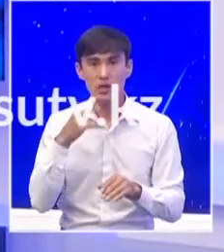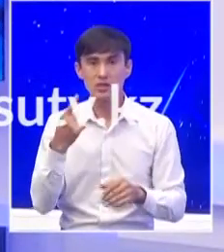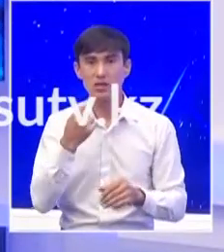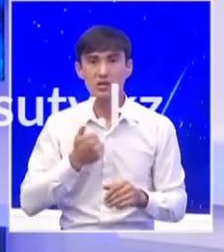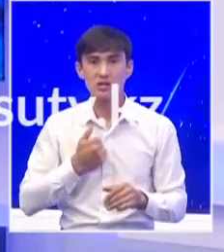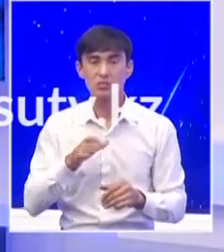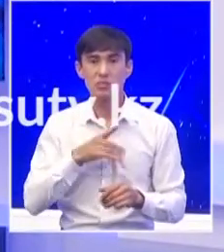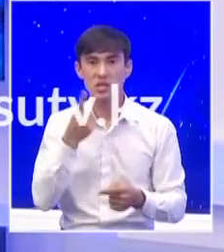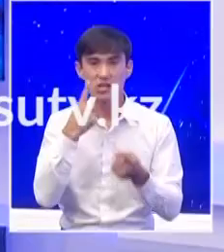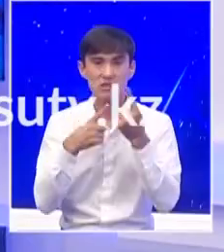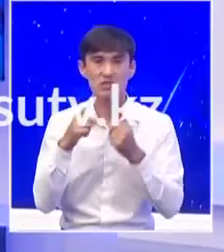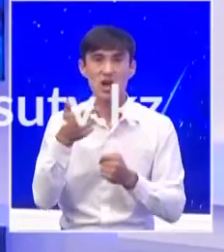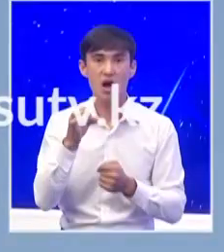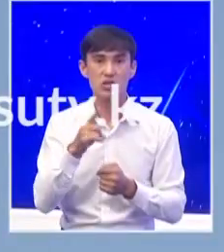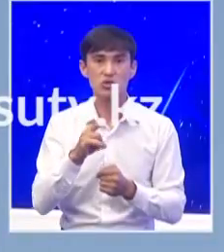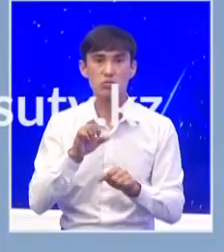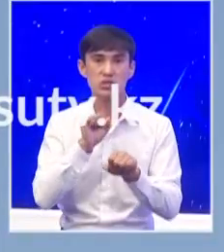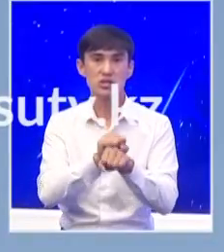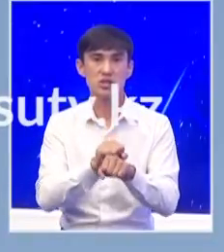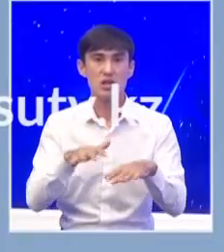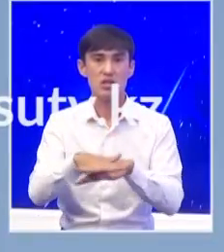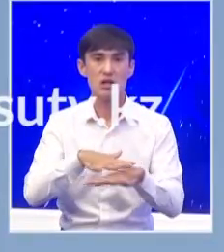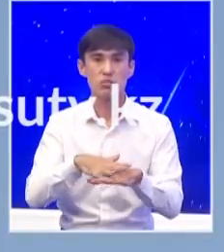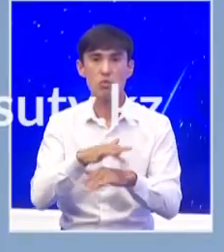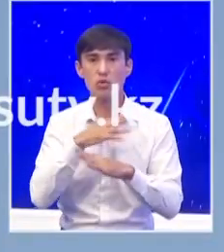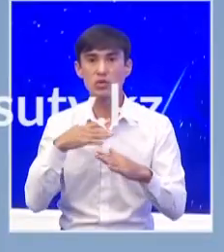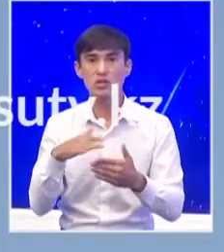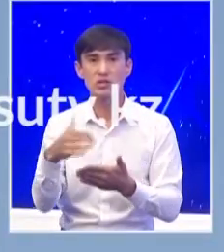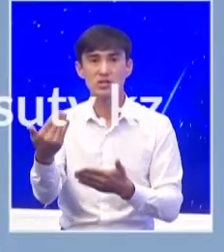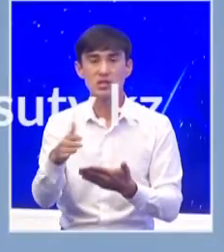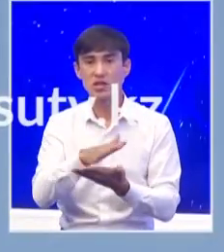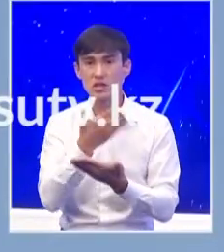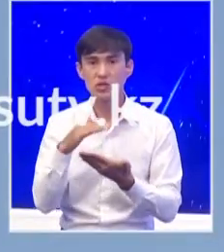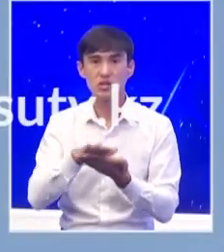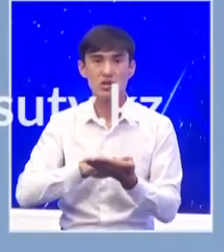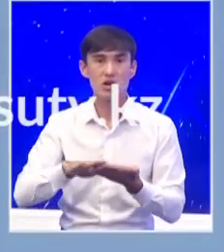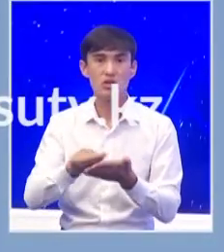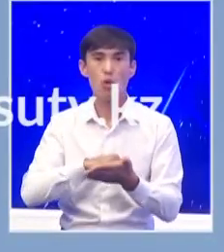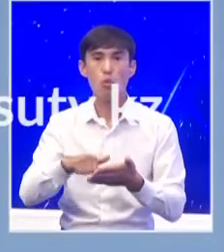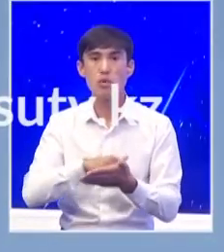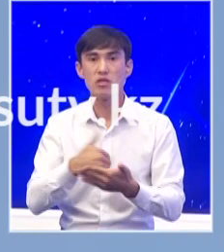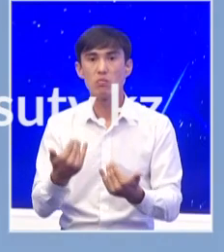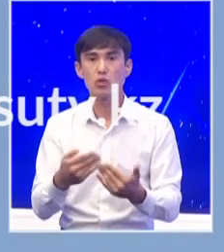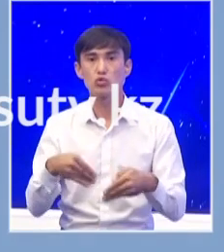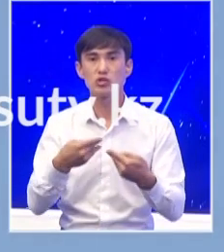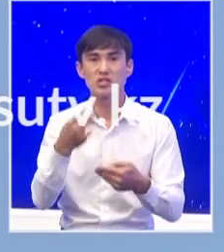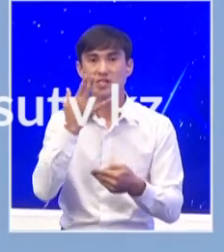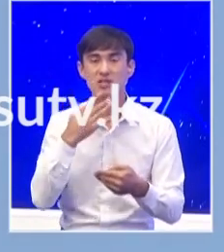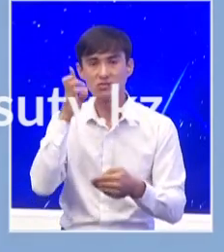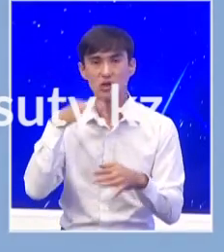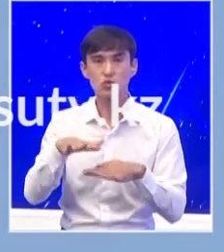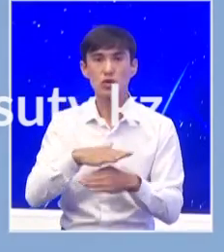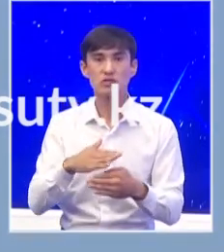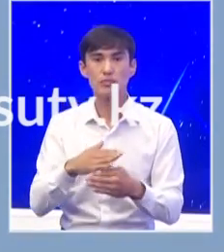чтобы сдержать толпу. У многих из них нет вообще никаких документов и тем более каких-либо поручительств от иностранных